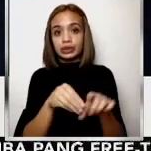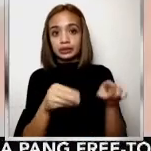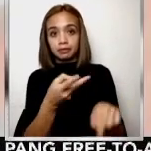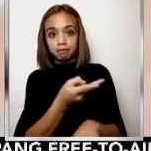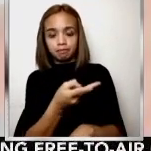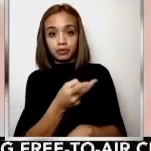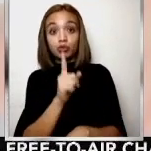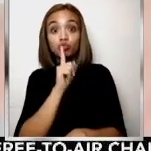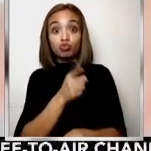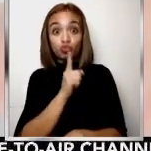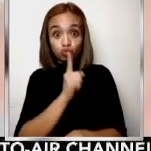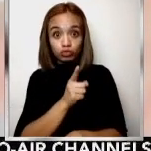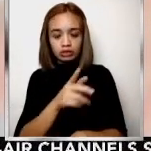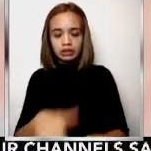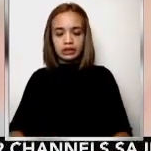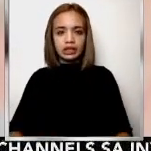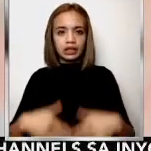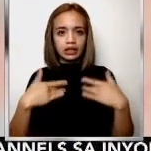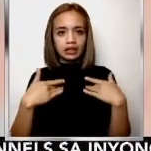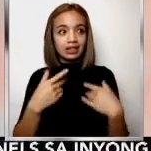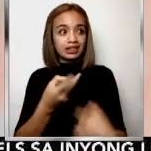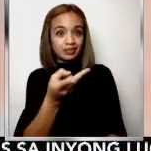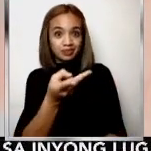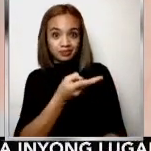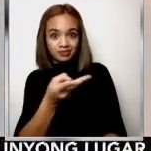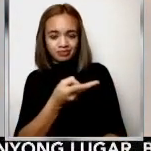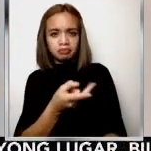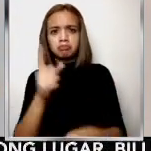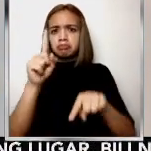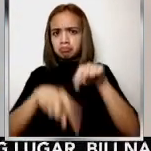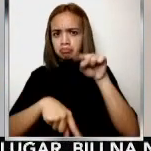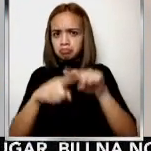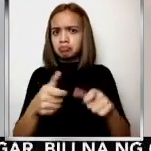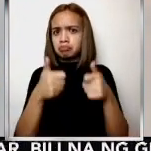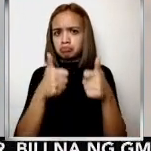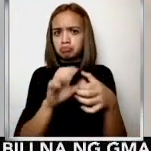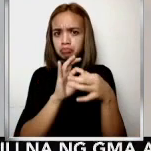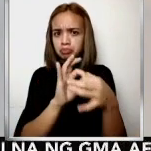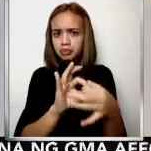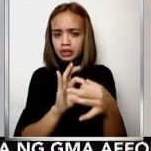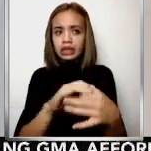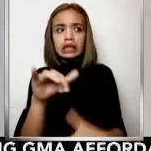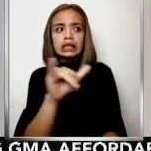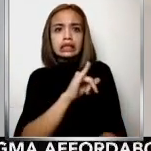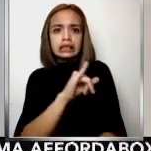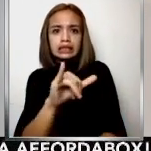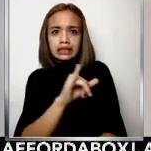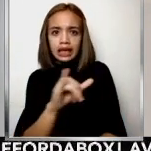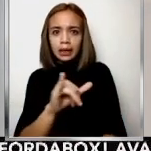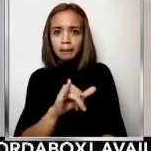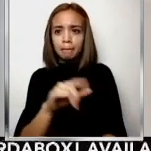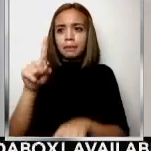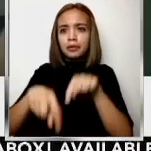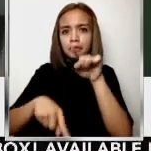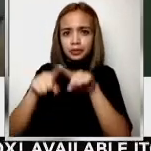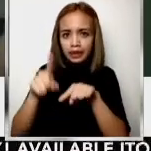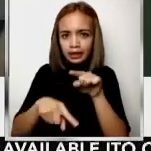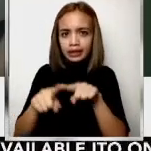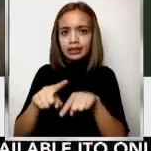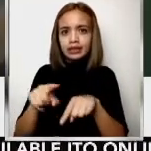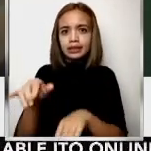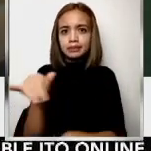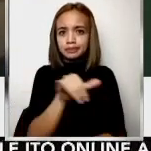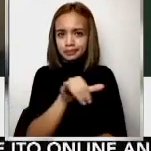kasi, magbarkada sina Kelvin at Tyron. At pareho rin ang circle of friends ni na Tyron at Mikey.